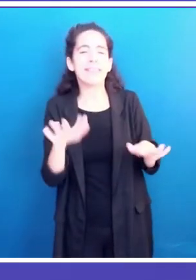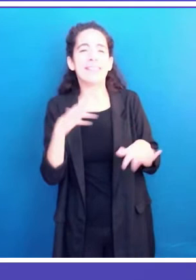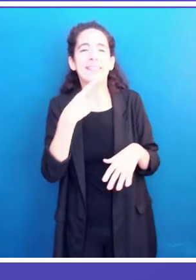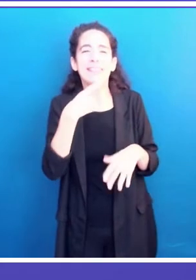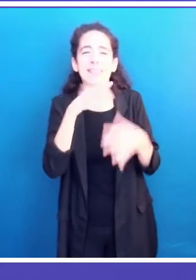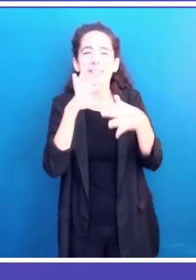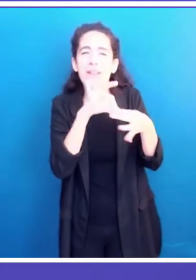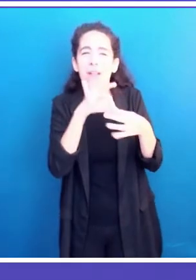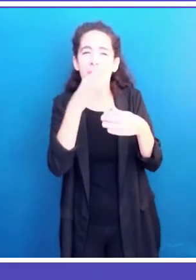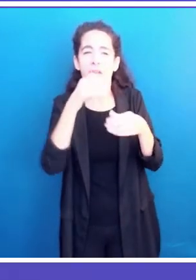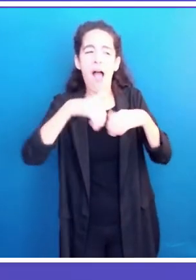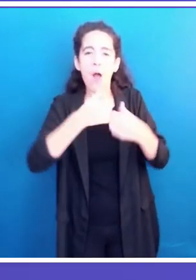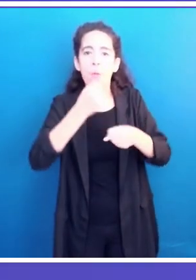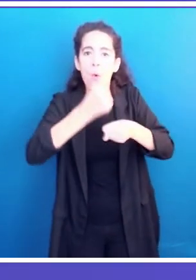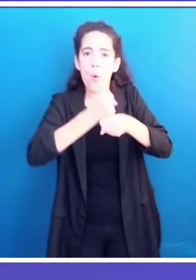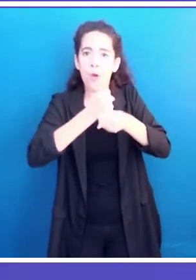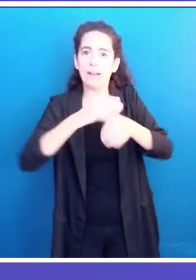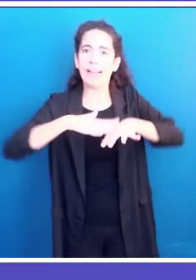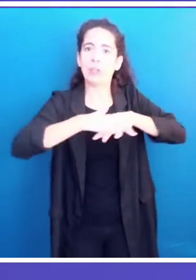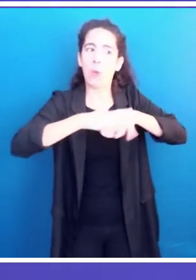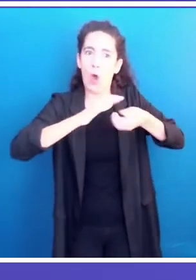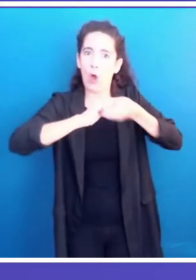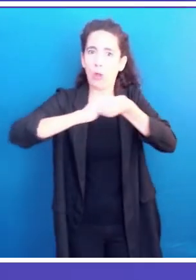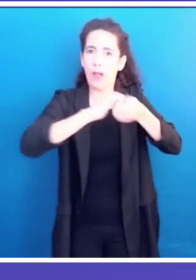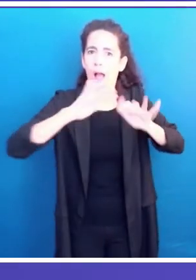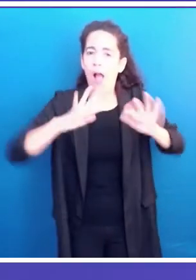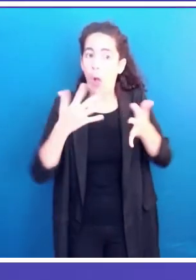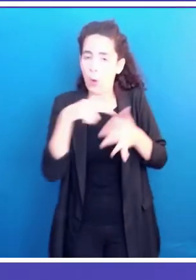ليس فقط أن نعمل حسب المؤسسات بل أيضا